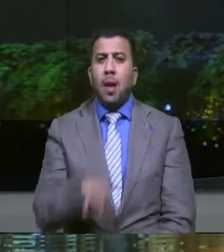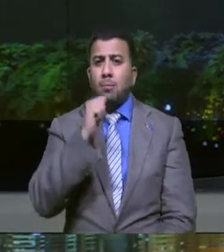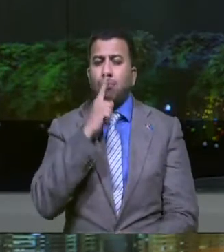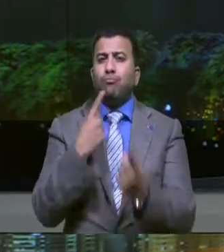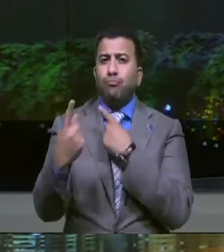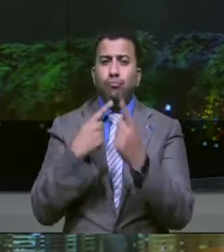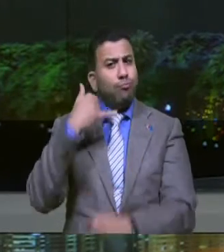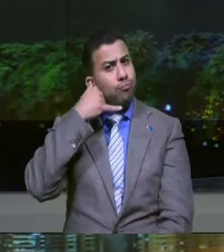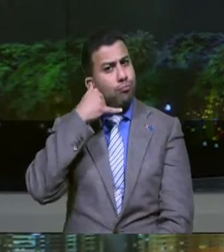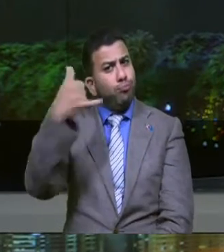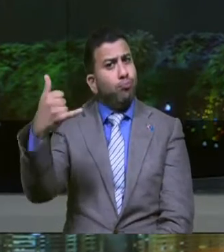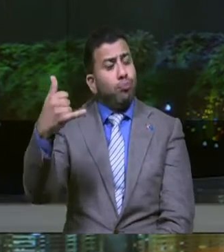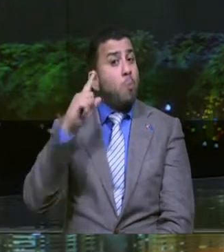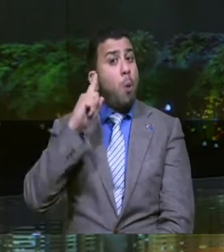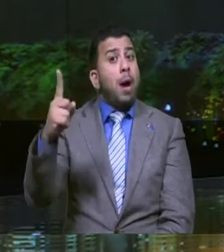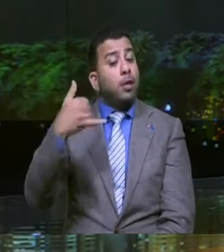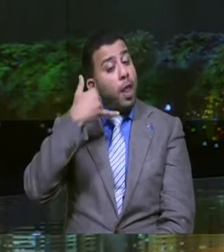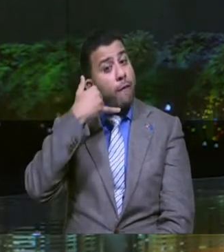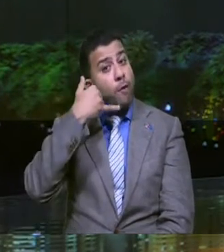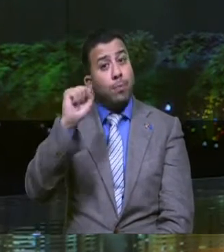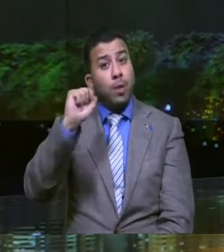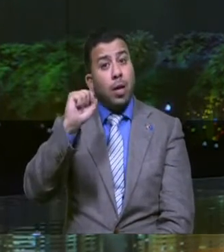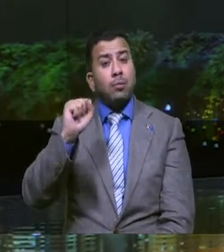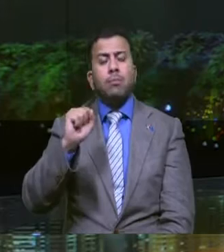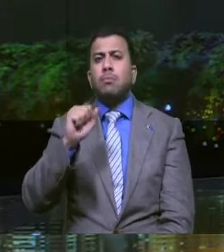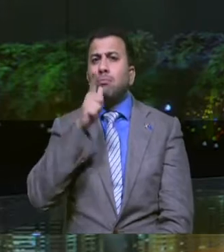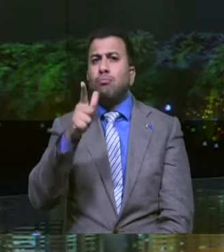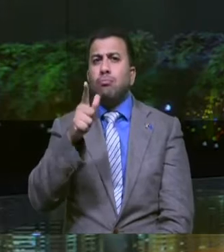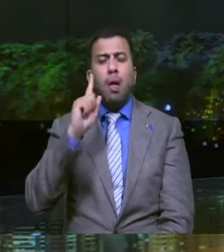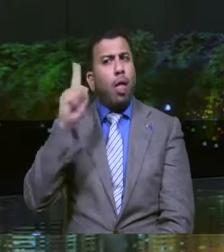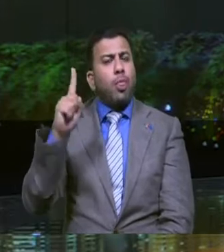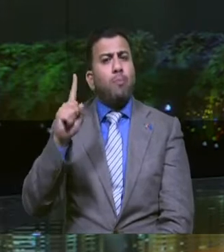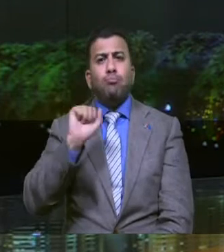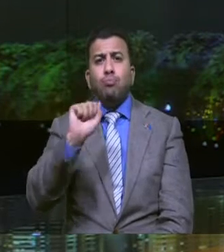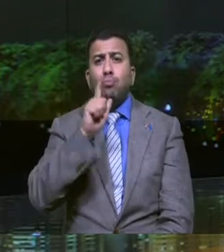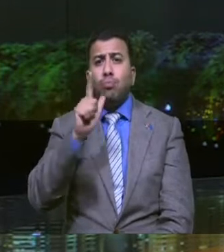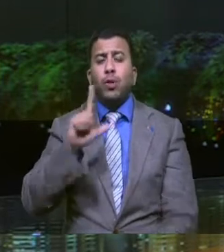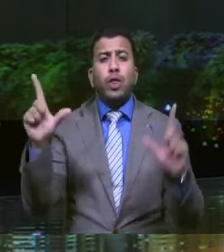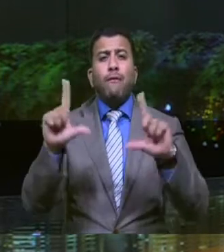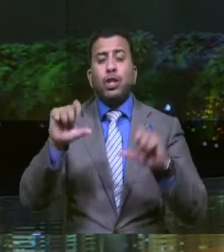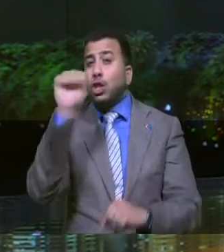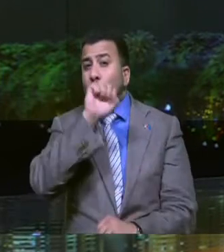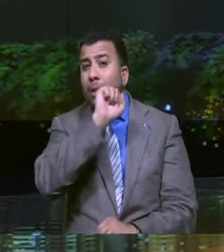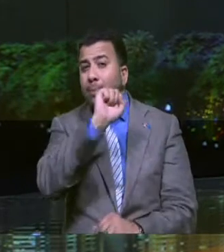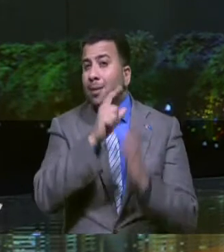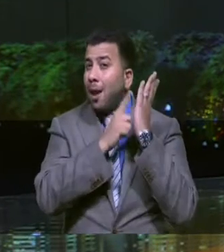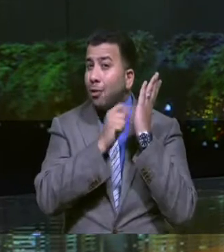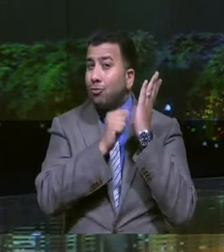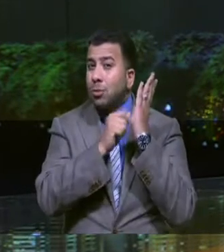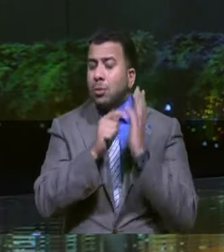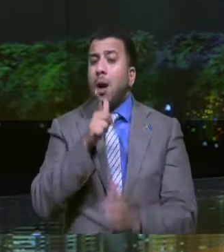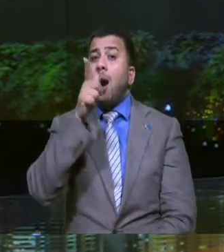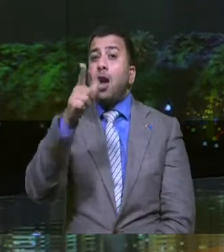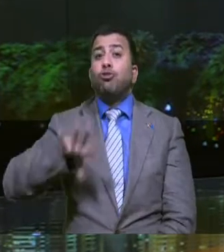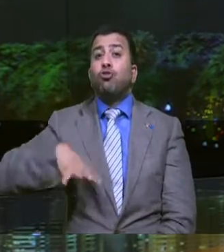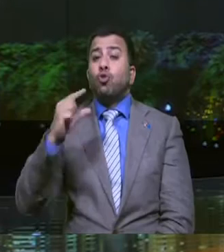خلال حديث عبر مداخلة هاتفية في برنامج الخط المباشر الذي يبث في إذاعة وتلفزيون الشارقة، كشف صاحب